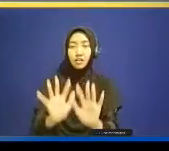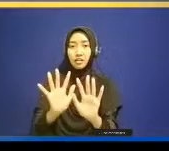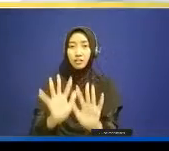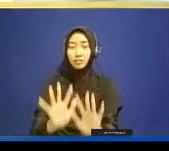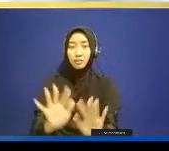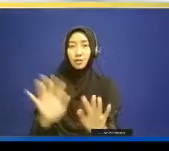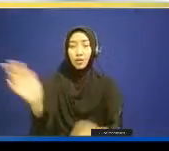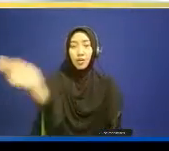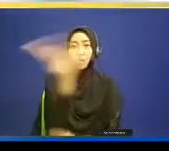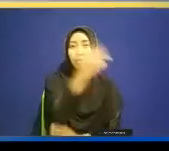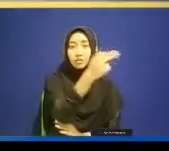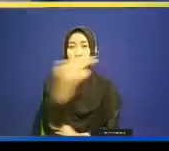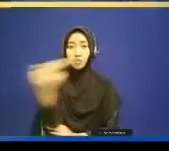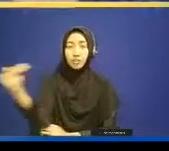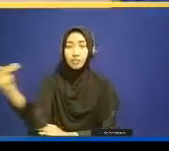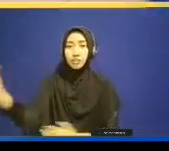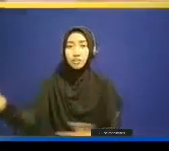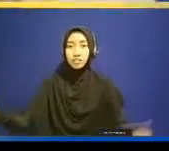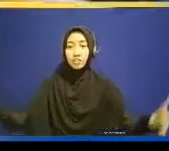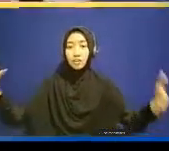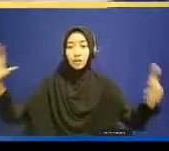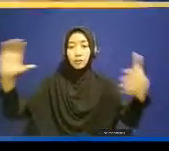wawah hari